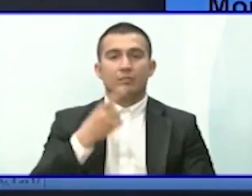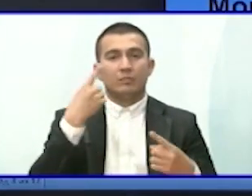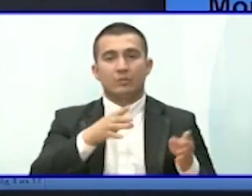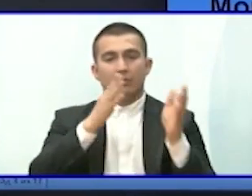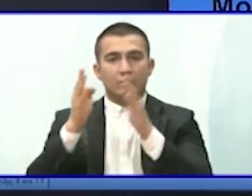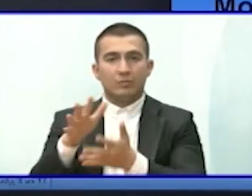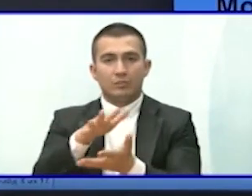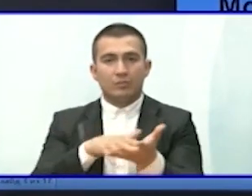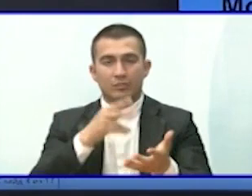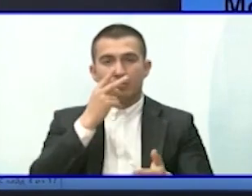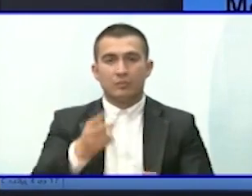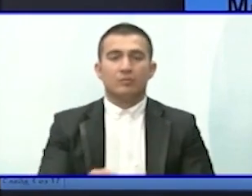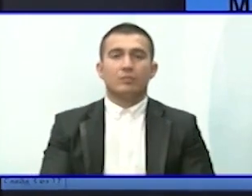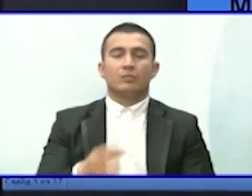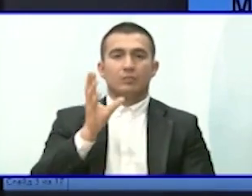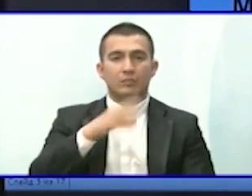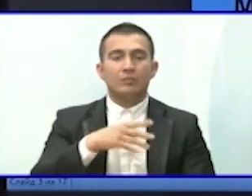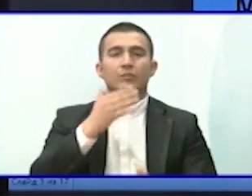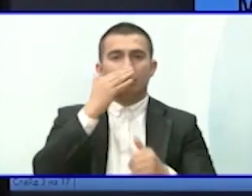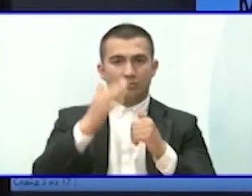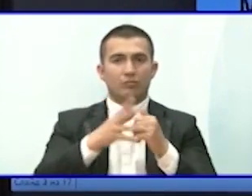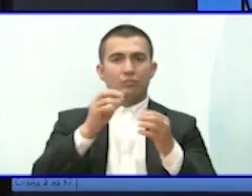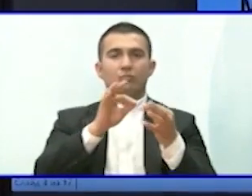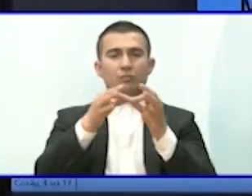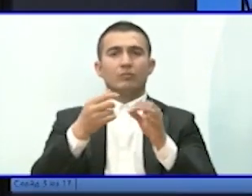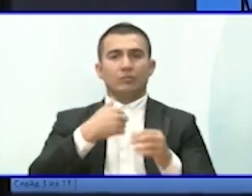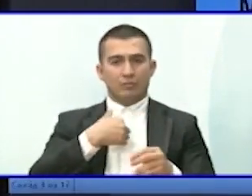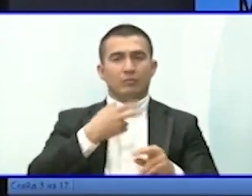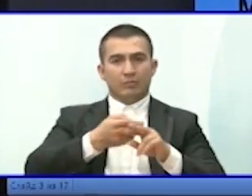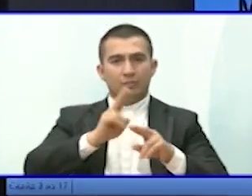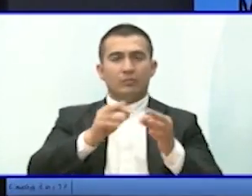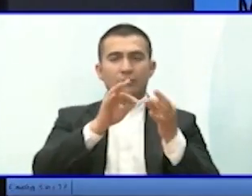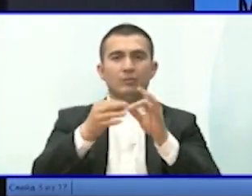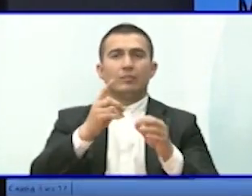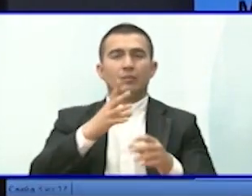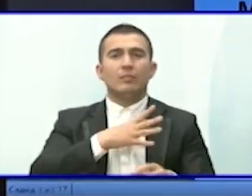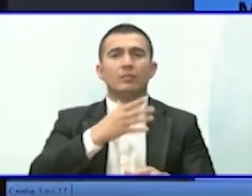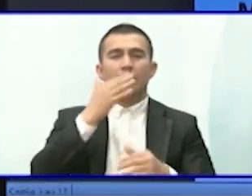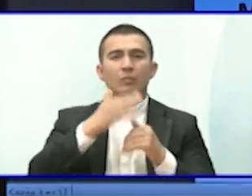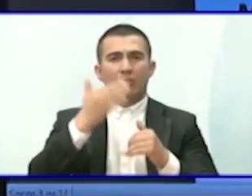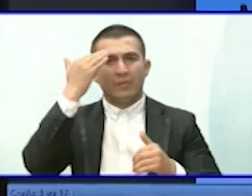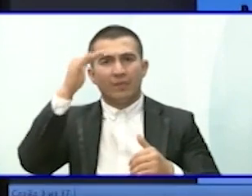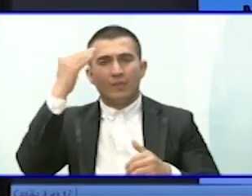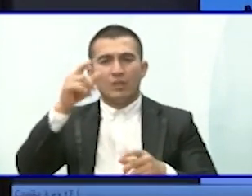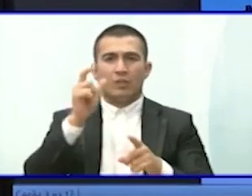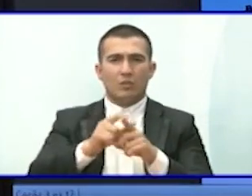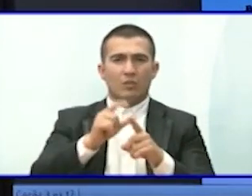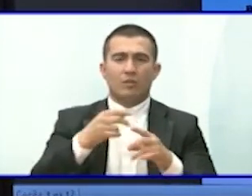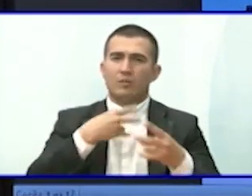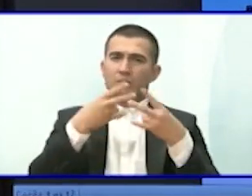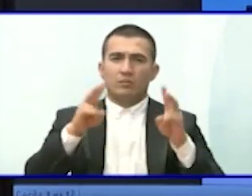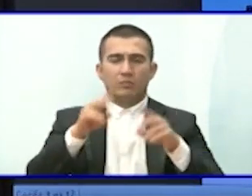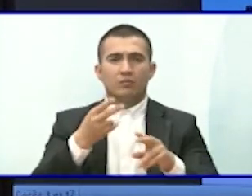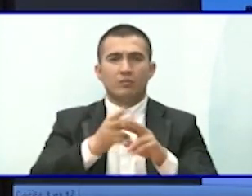смотрим именительный падеж я именительный падеж и над ним не чужих одежд меня